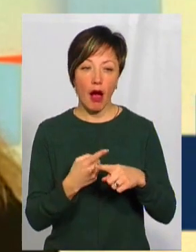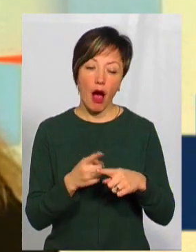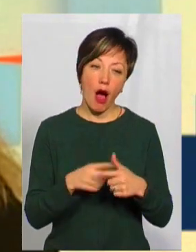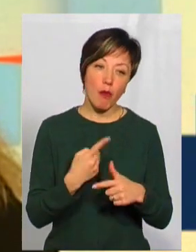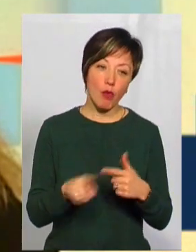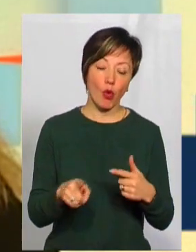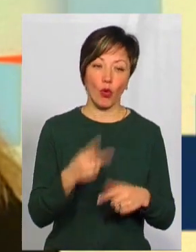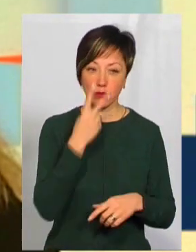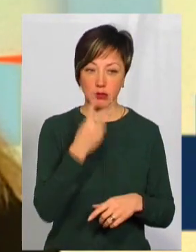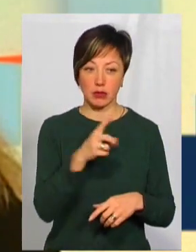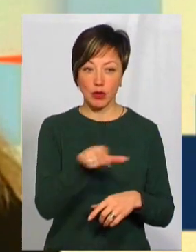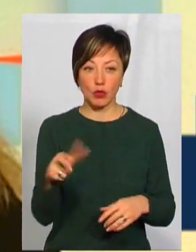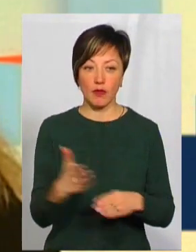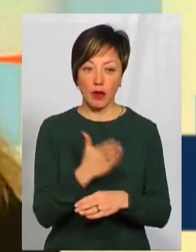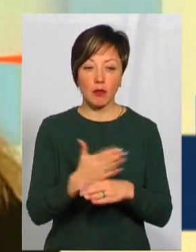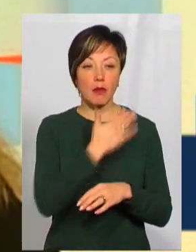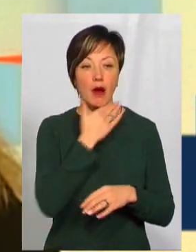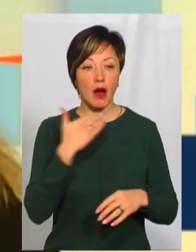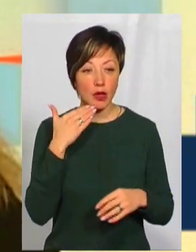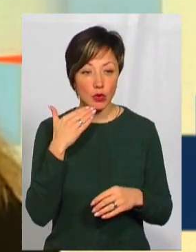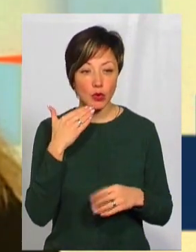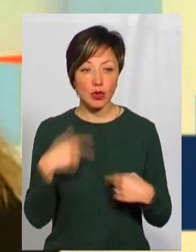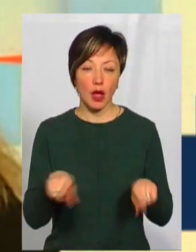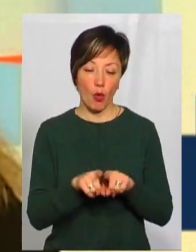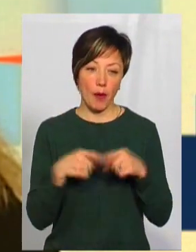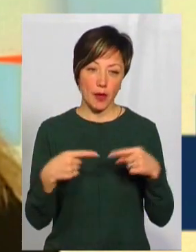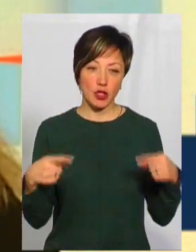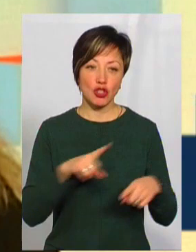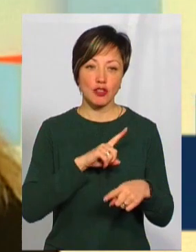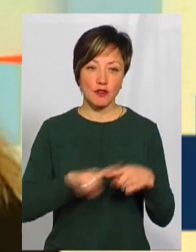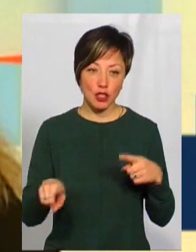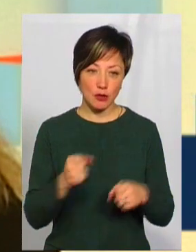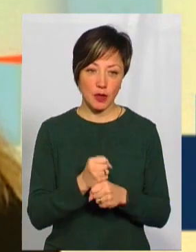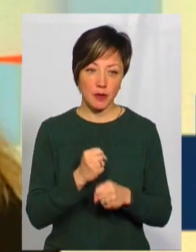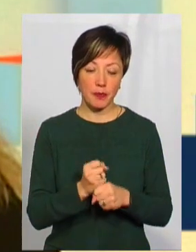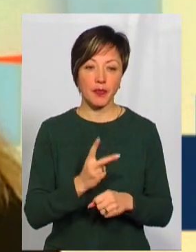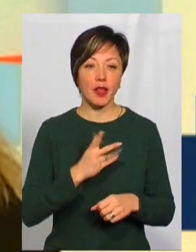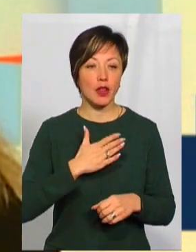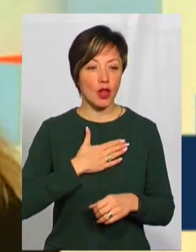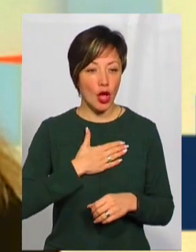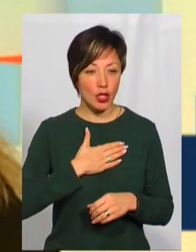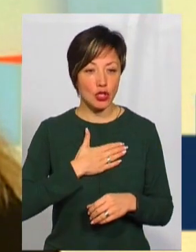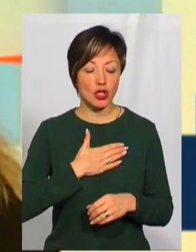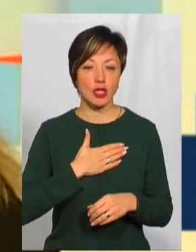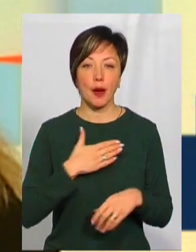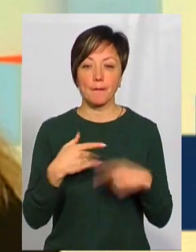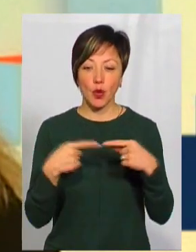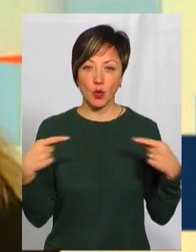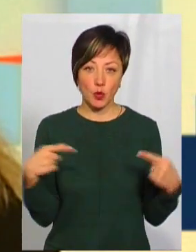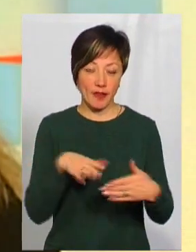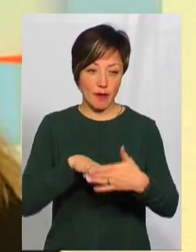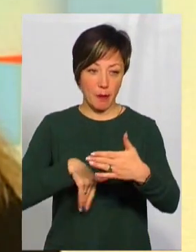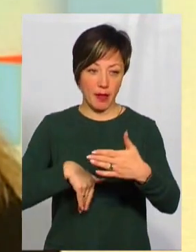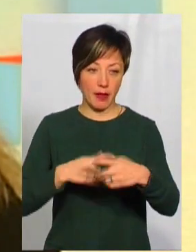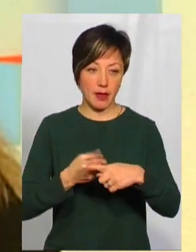досить зрячі люди, які можуть виготовляти багато такої продукції. Швидше працюють. І наша продукція випадає з